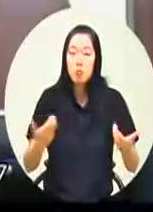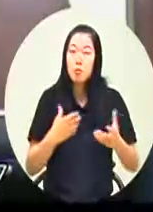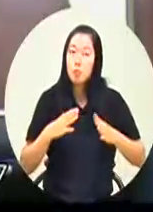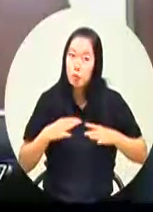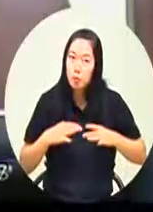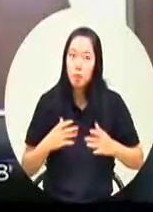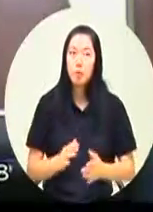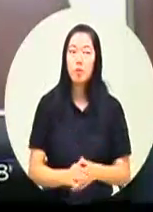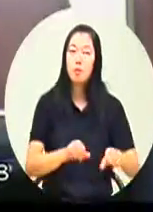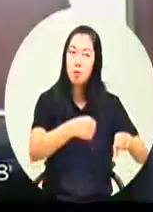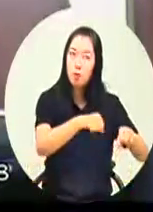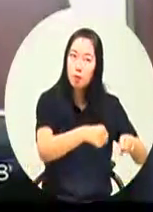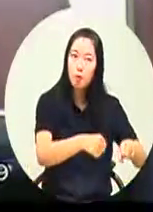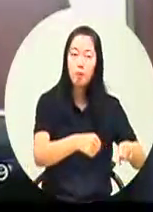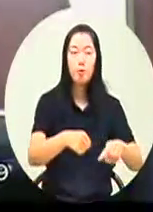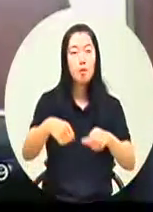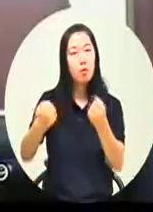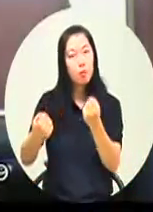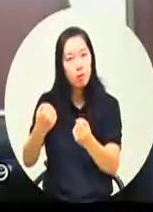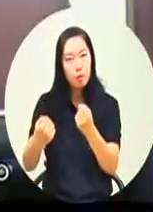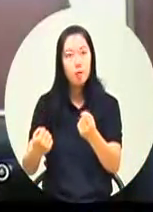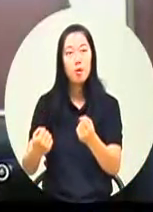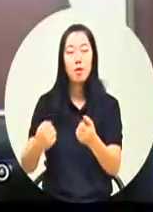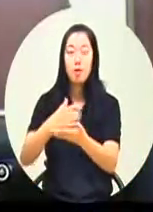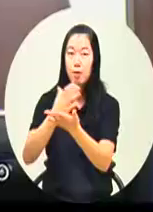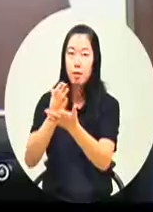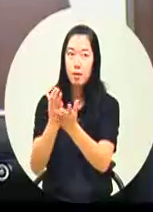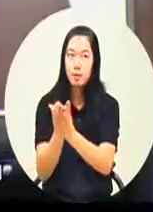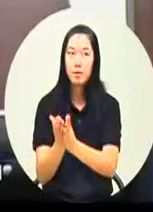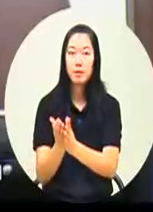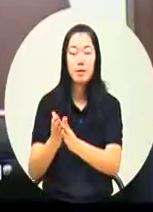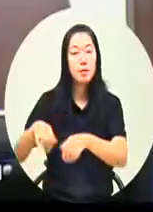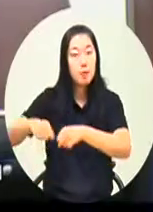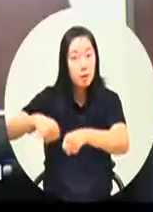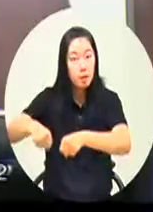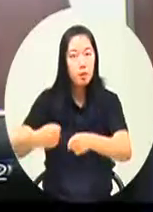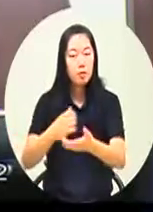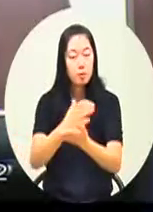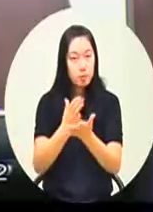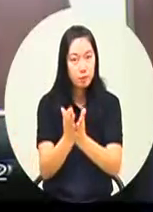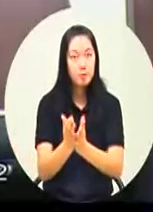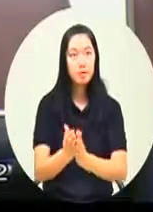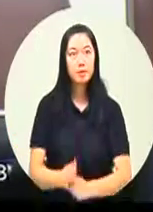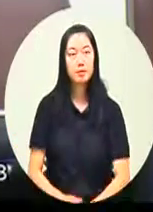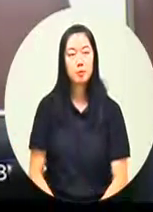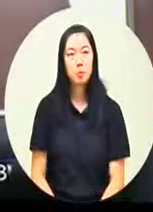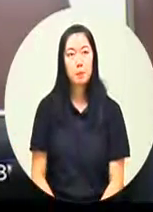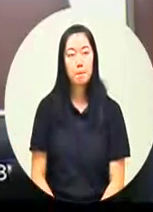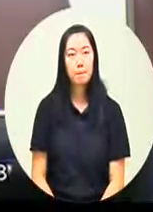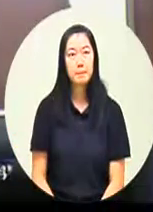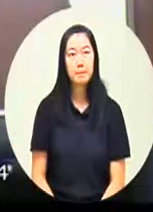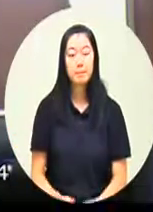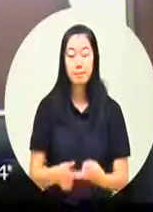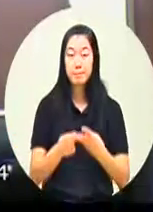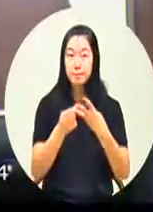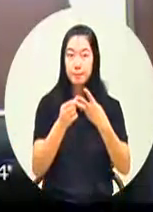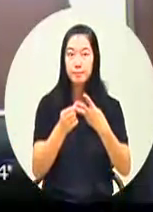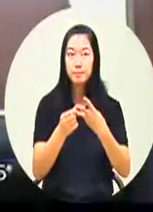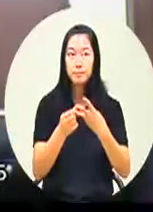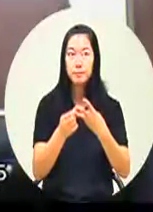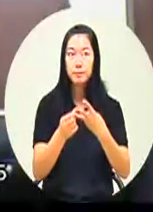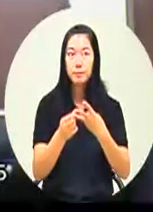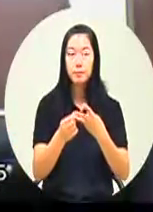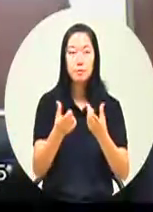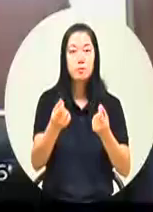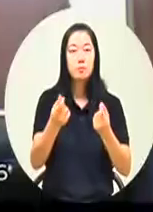电动脚踏车，包括所谓的脚踏车，公共脚踏车是基本的，这是第二个优先。第三个，毕竟还是有